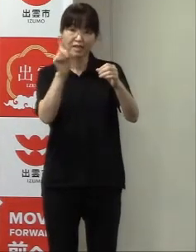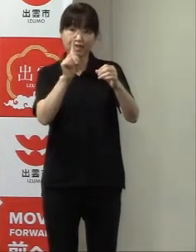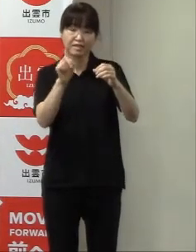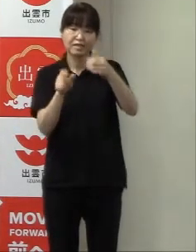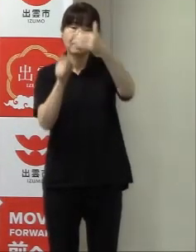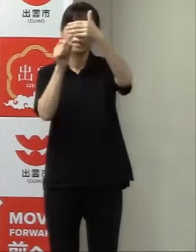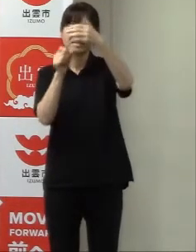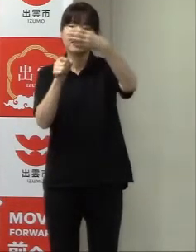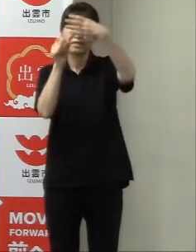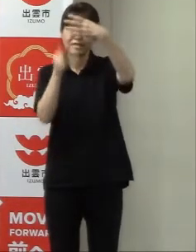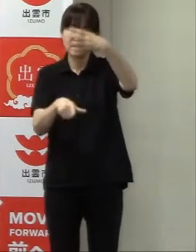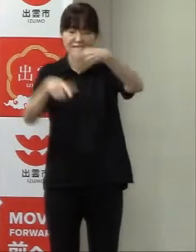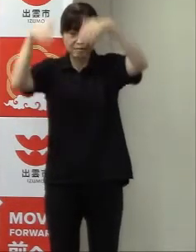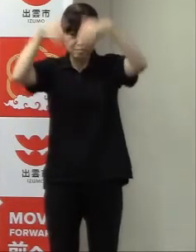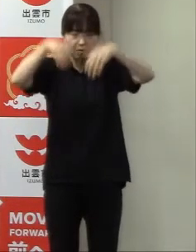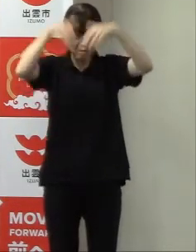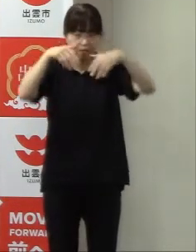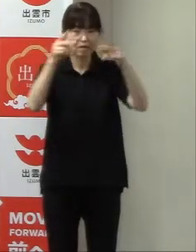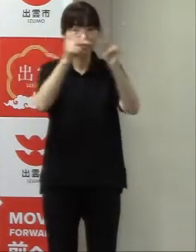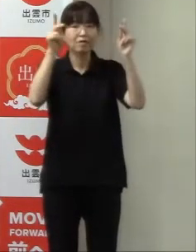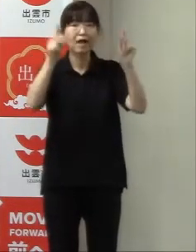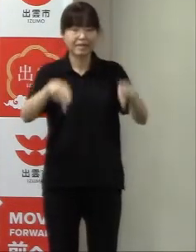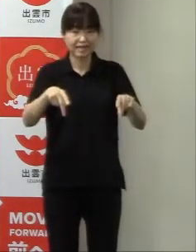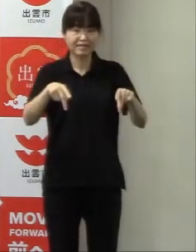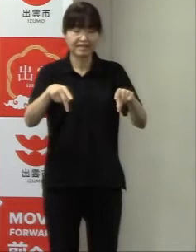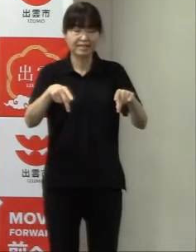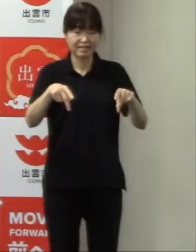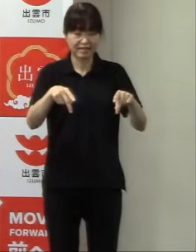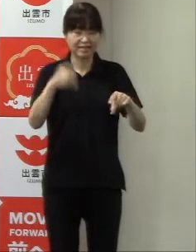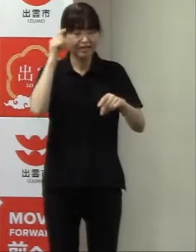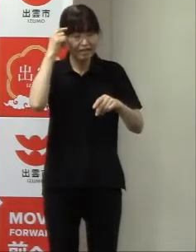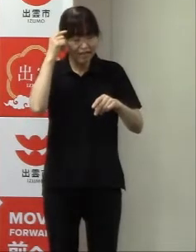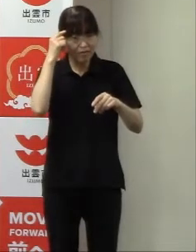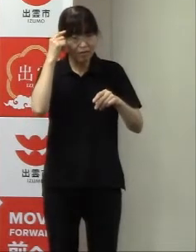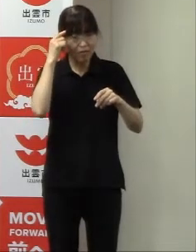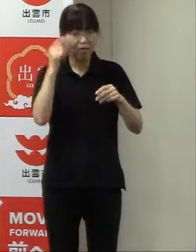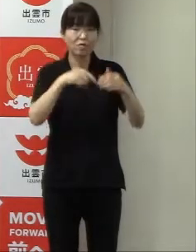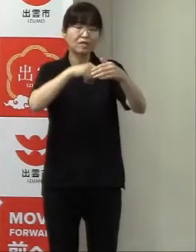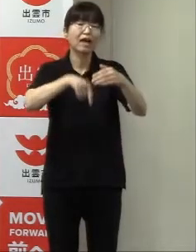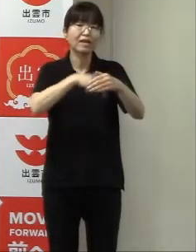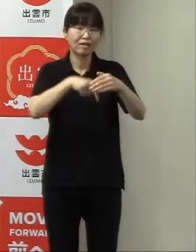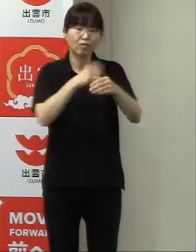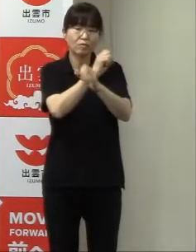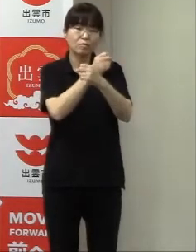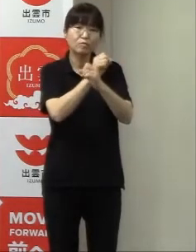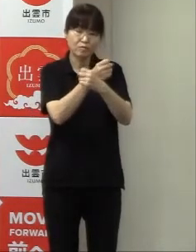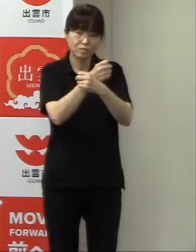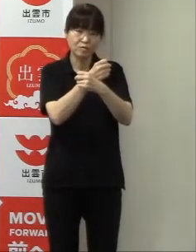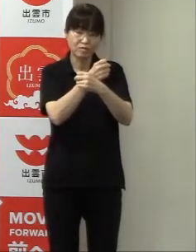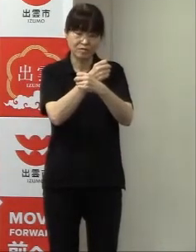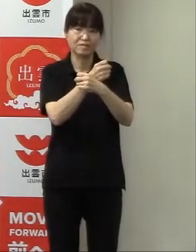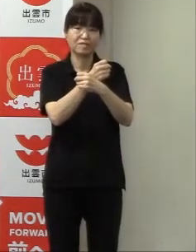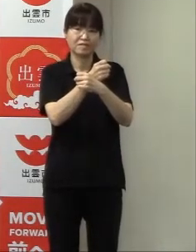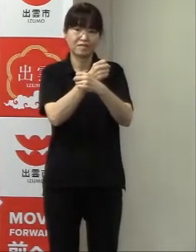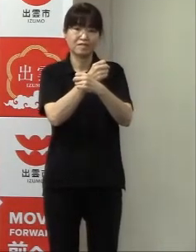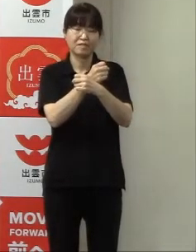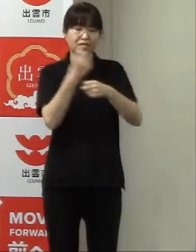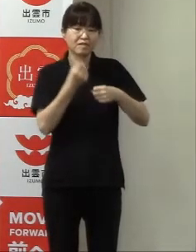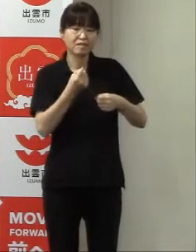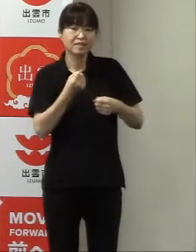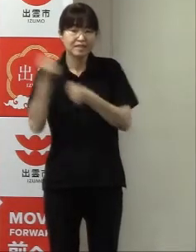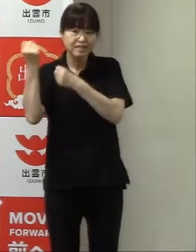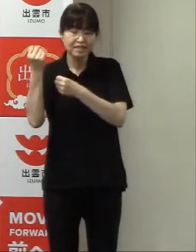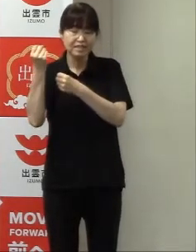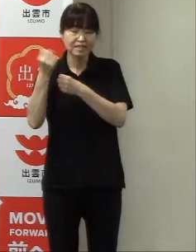大雨災害による課題検討事項の改善、工夫ということで、それぞれ、避難情